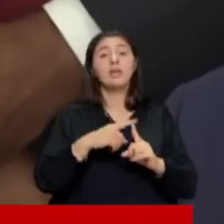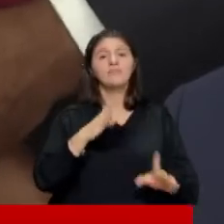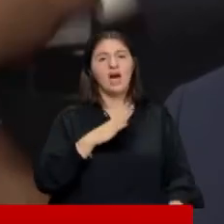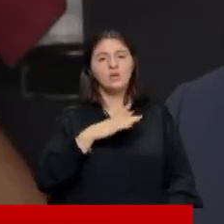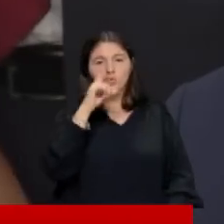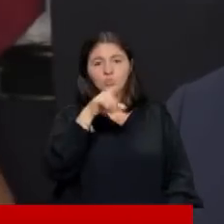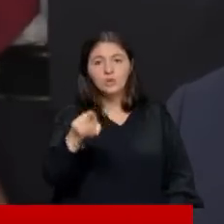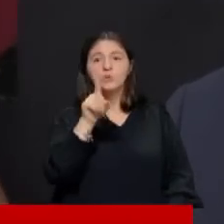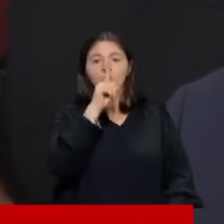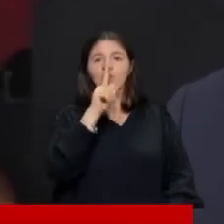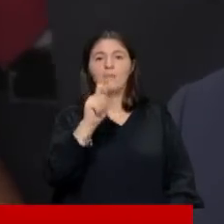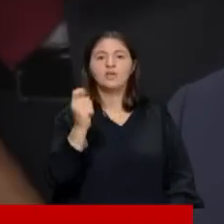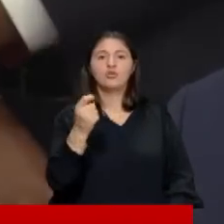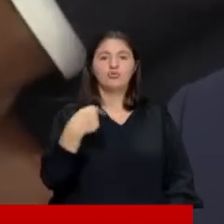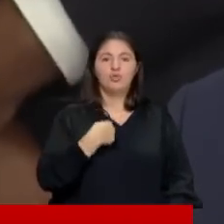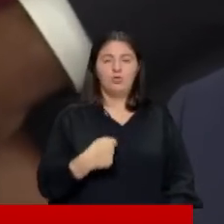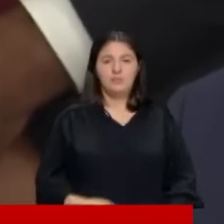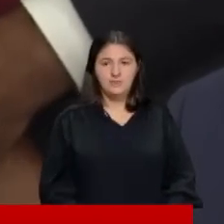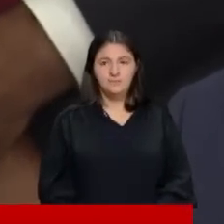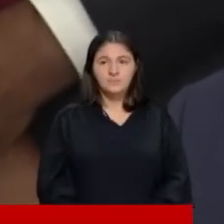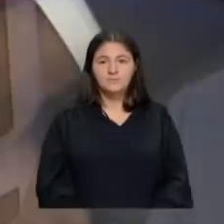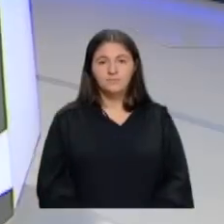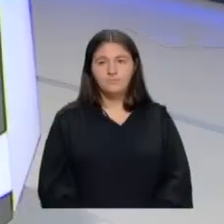hesaba olduğu için susturmaya çalışıyorlar